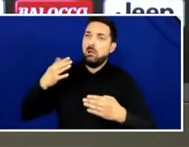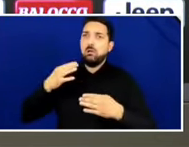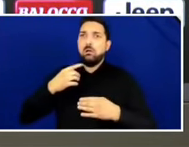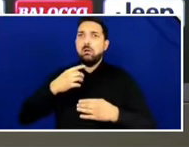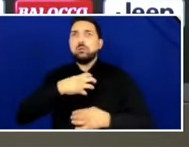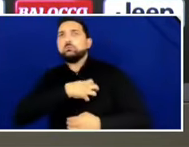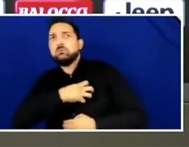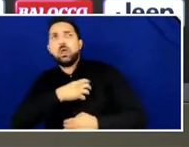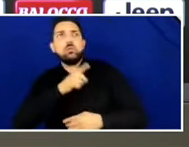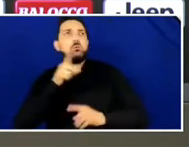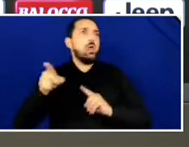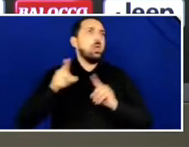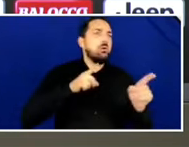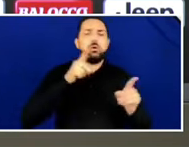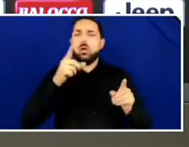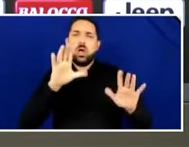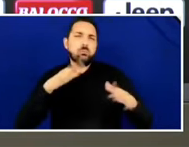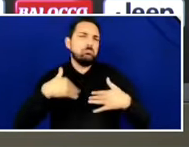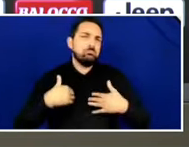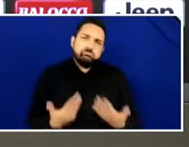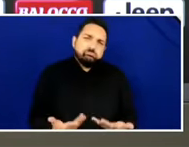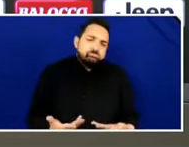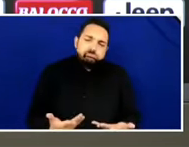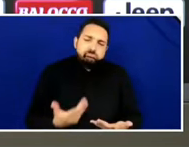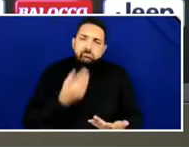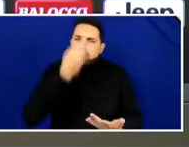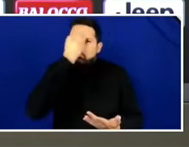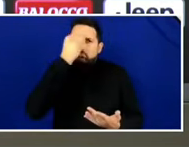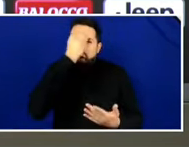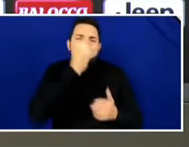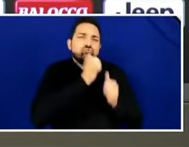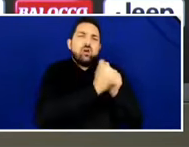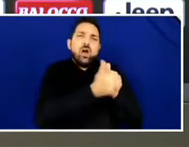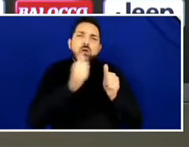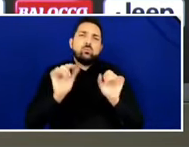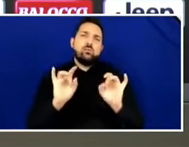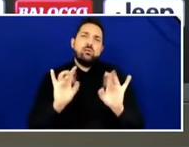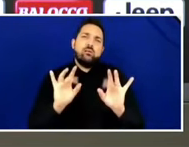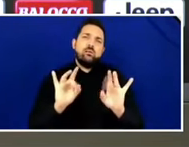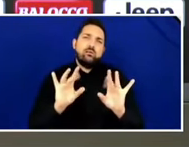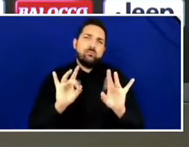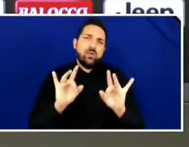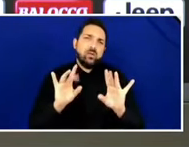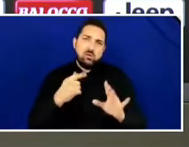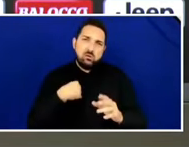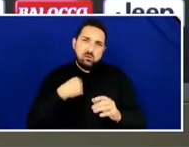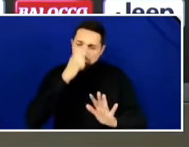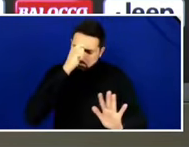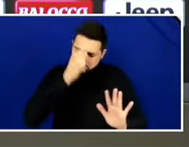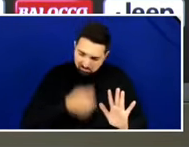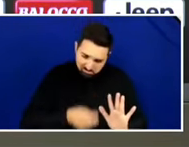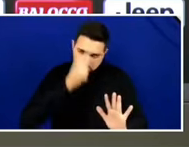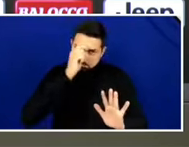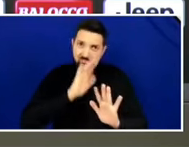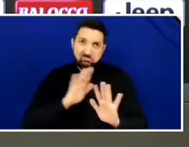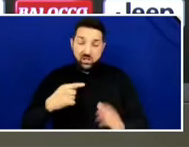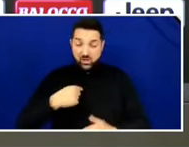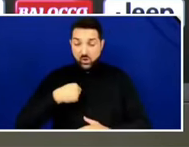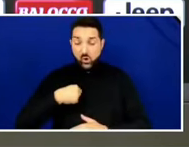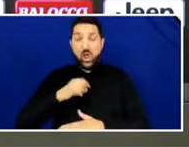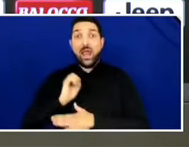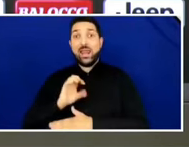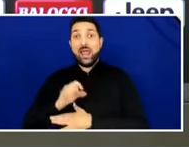suo Ognuno ha la sua opinione libera di farlo e rispettabile la mia come allenatore è che abbiamo